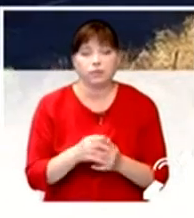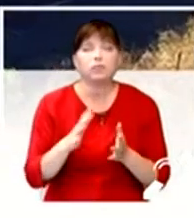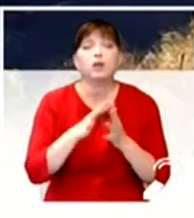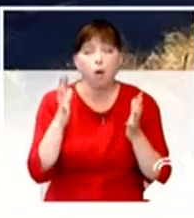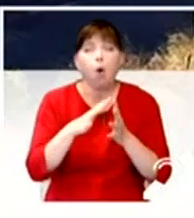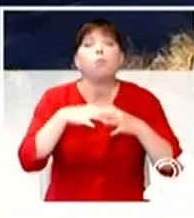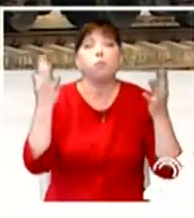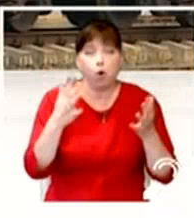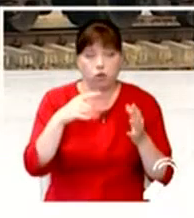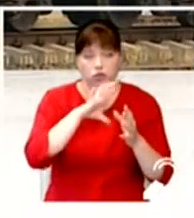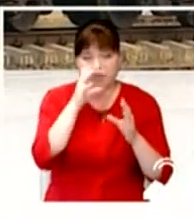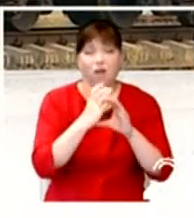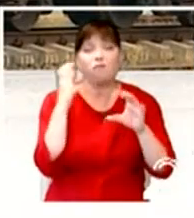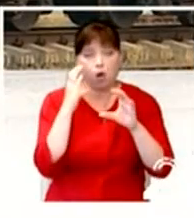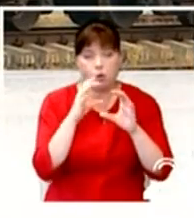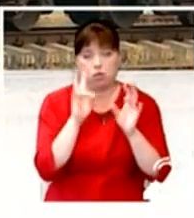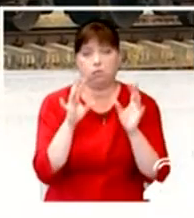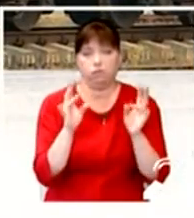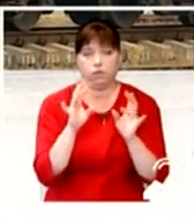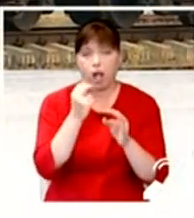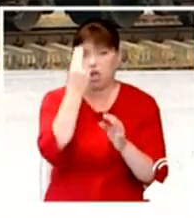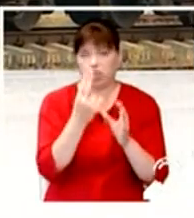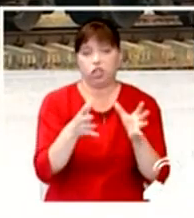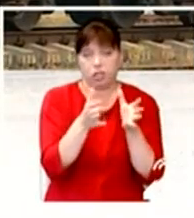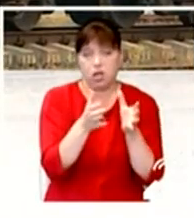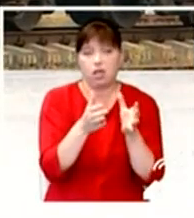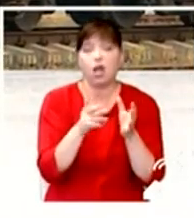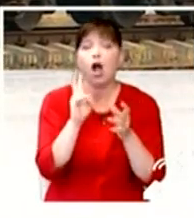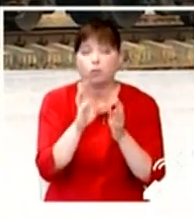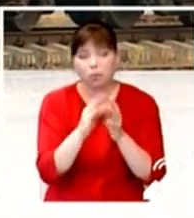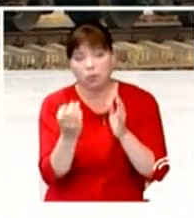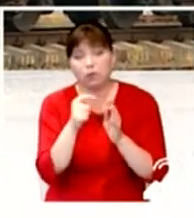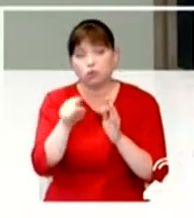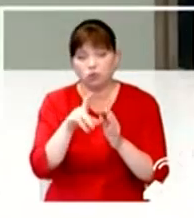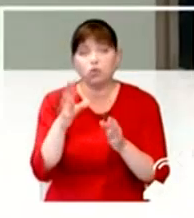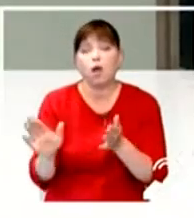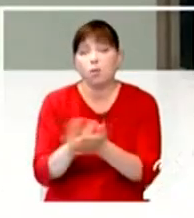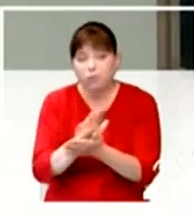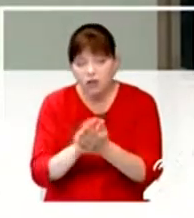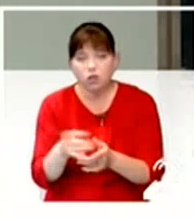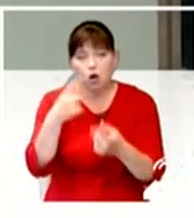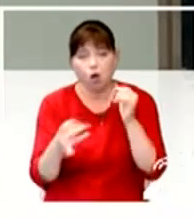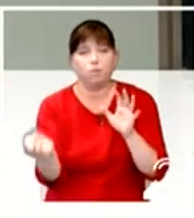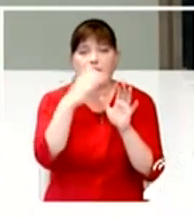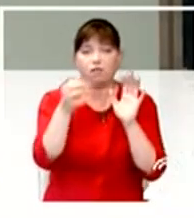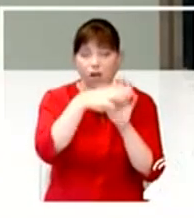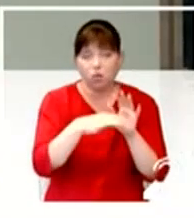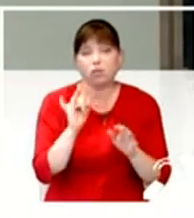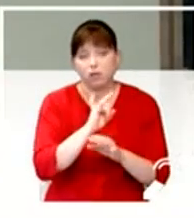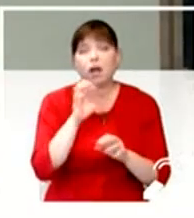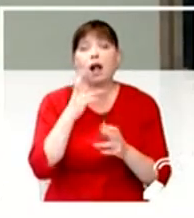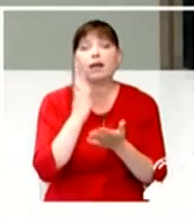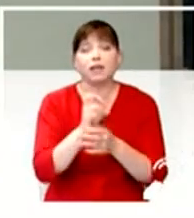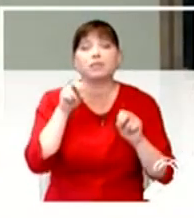Majoritatea au rămas intacte, vagoanele. Deci, va fi curățate, încărcate și deja, conform procedurilor, se prestabilite, se